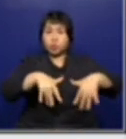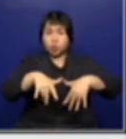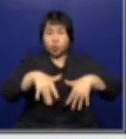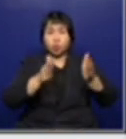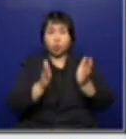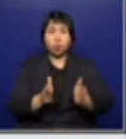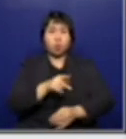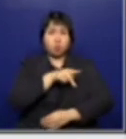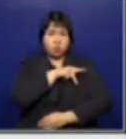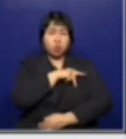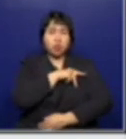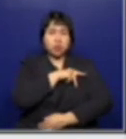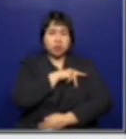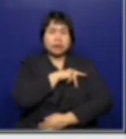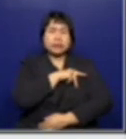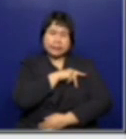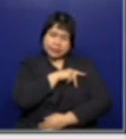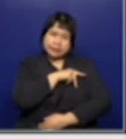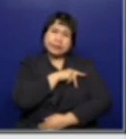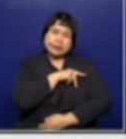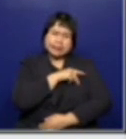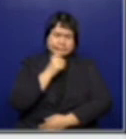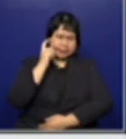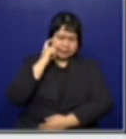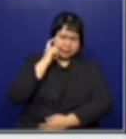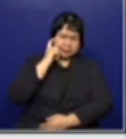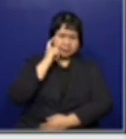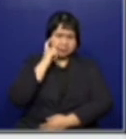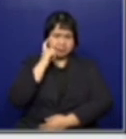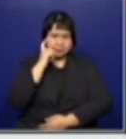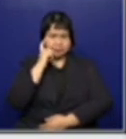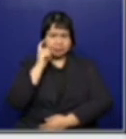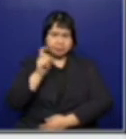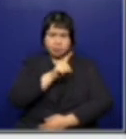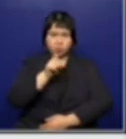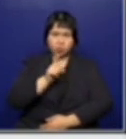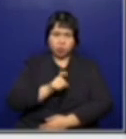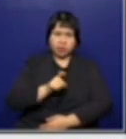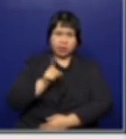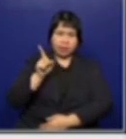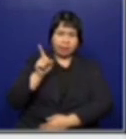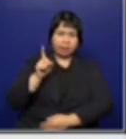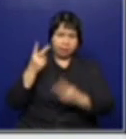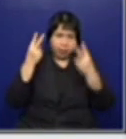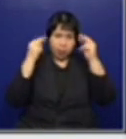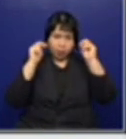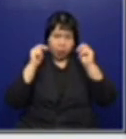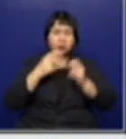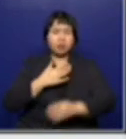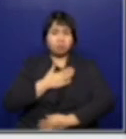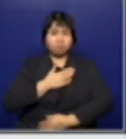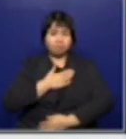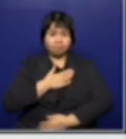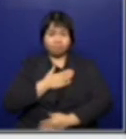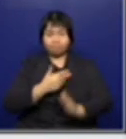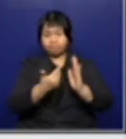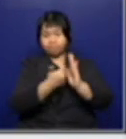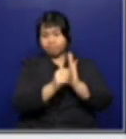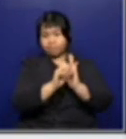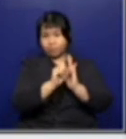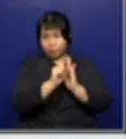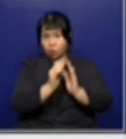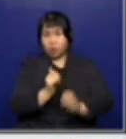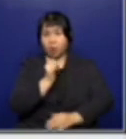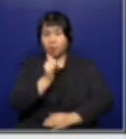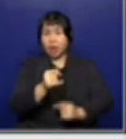พุทธมีความแคลงใจในท่านนายกผมไปสกลนครที่จัดสัมมน